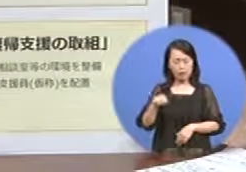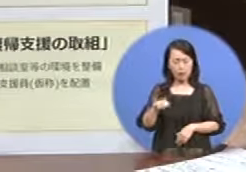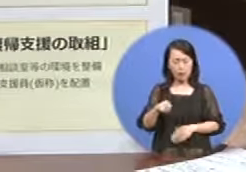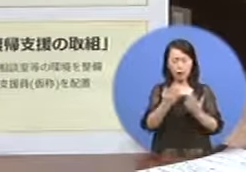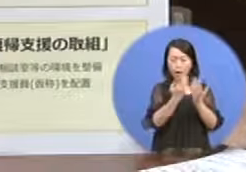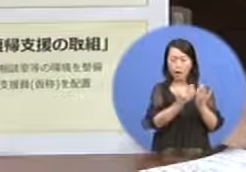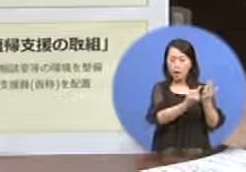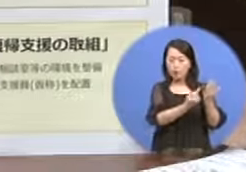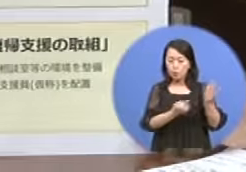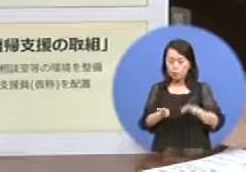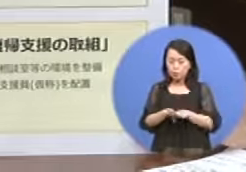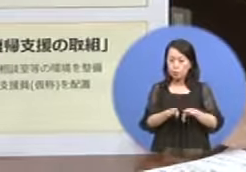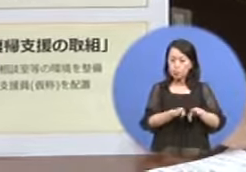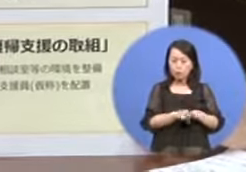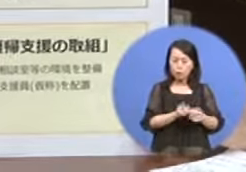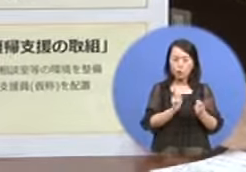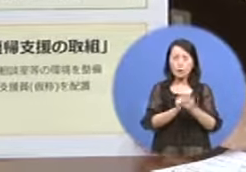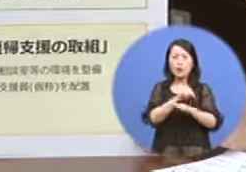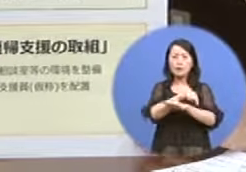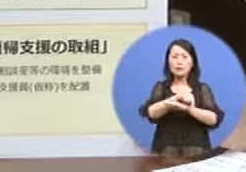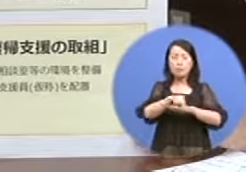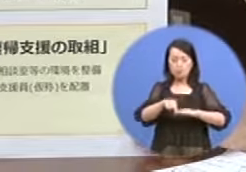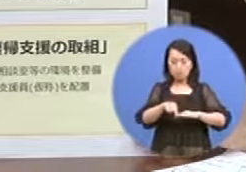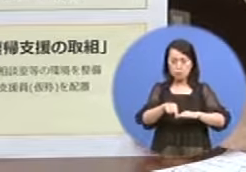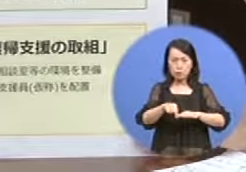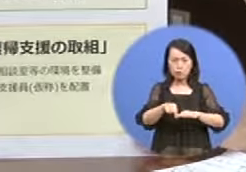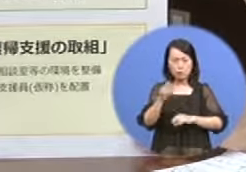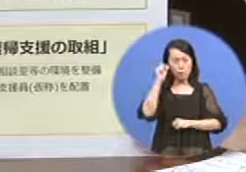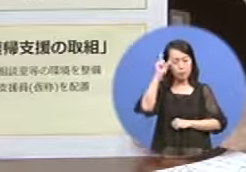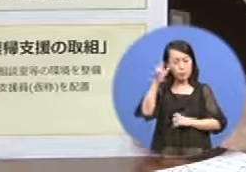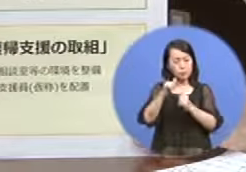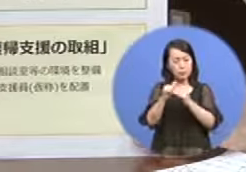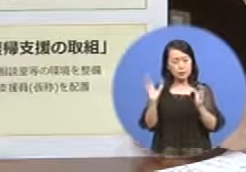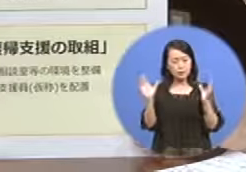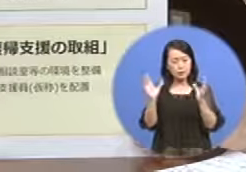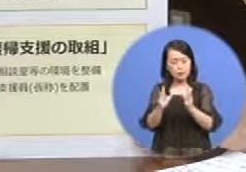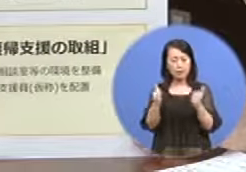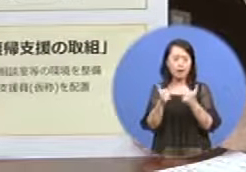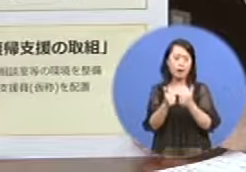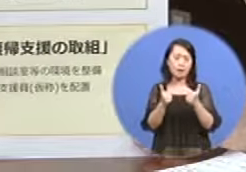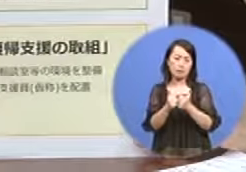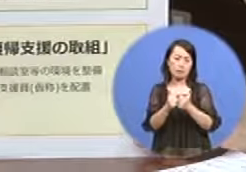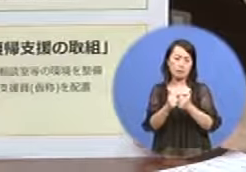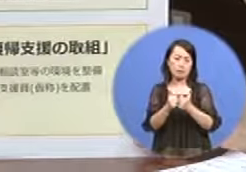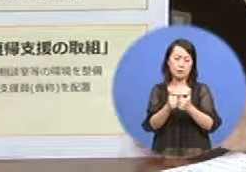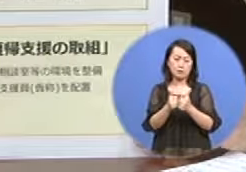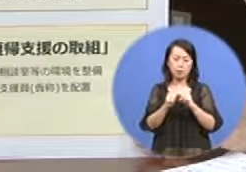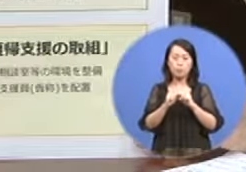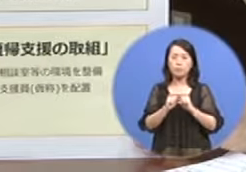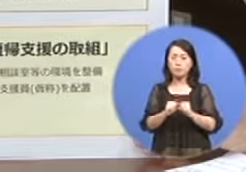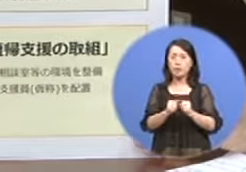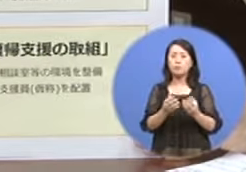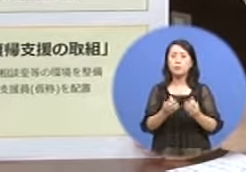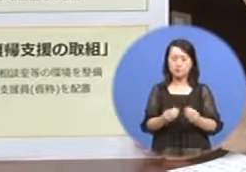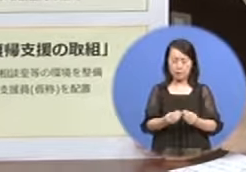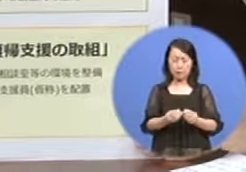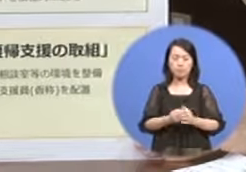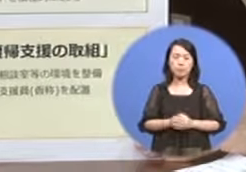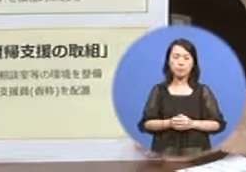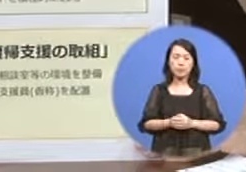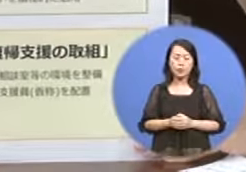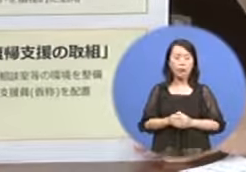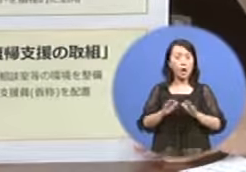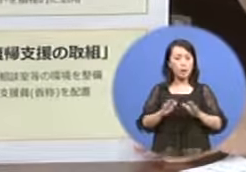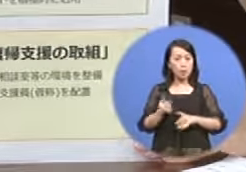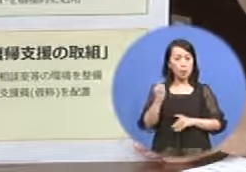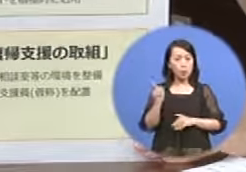登校対策に係る有識者会議というのを作ったんですね、はい、それで、これは国全体でもも